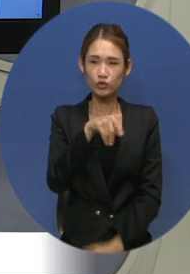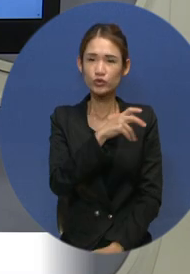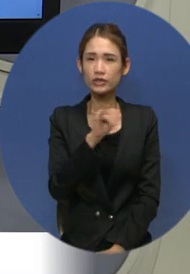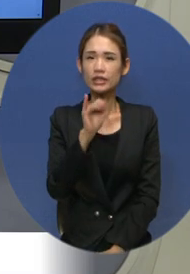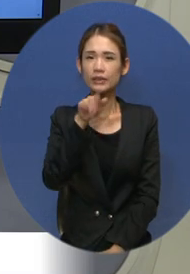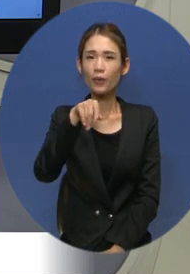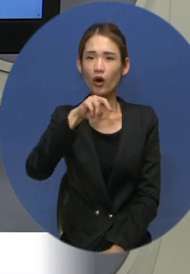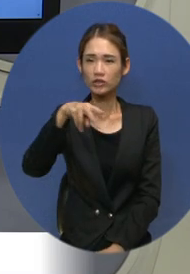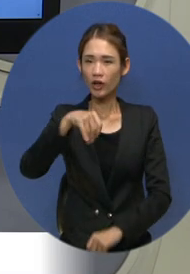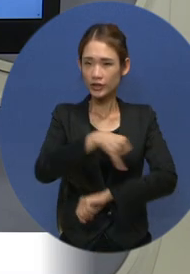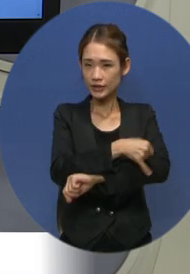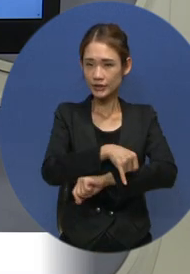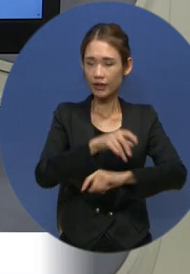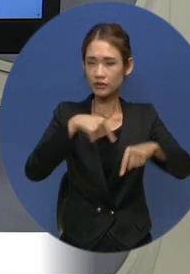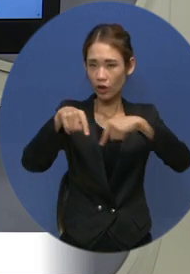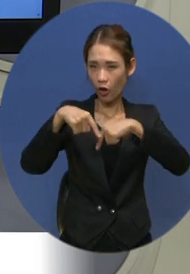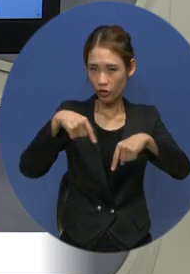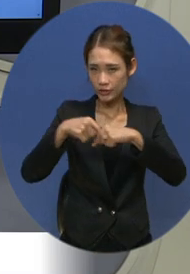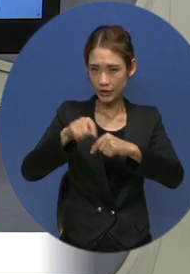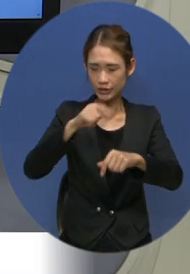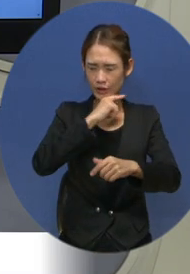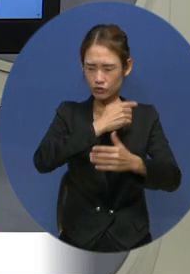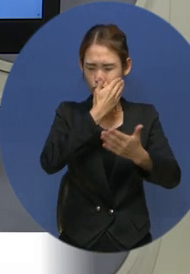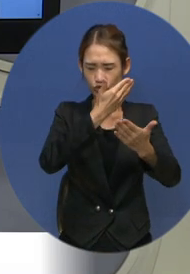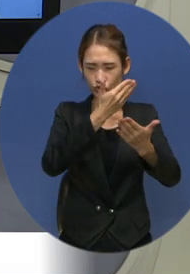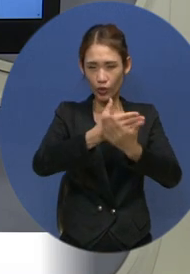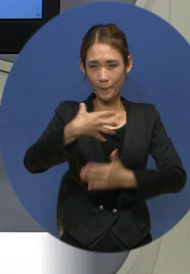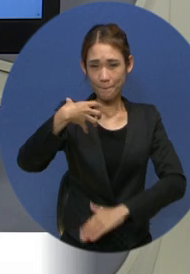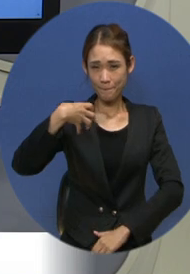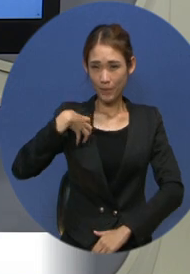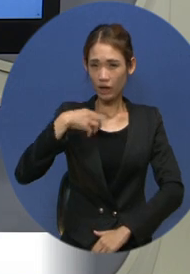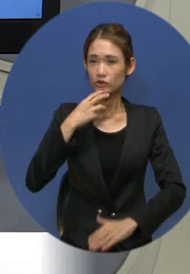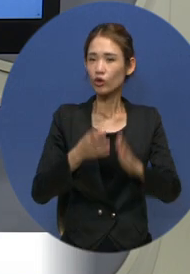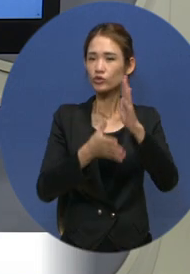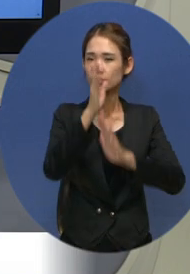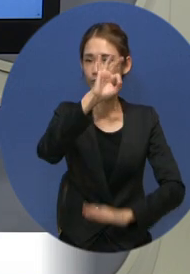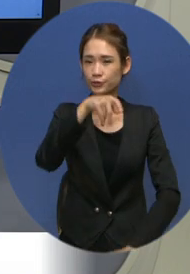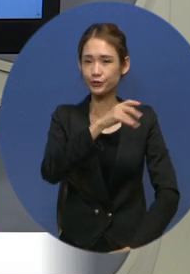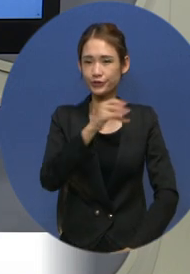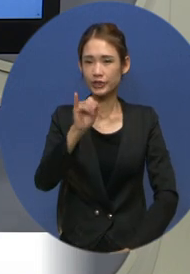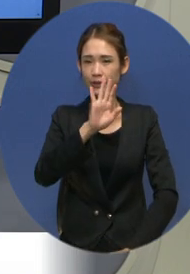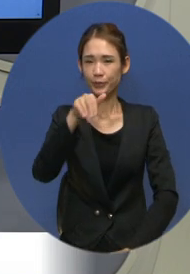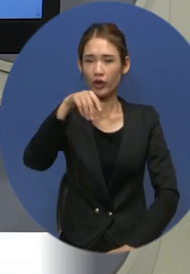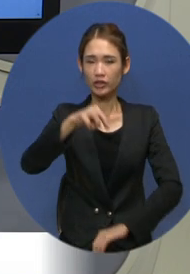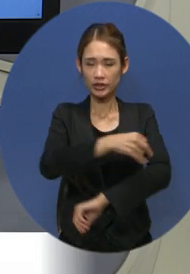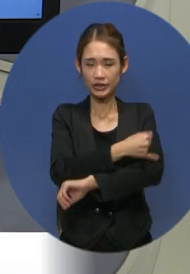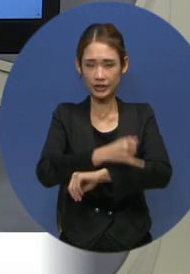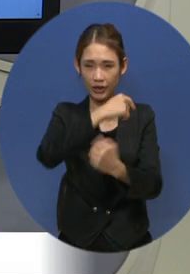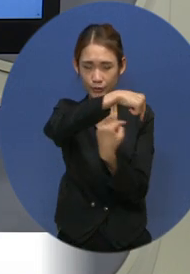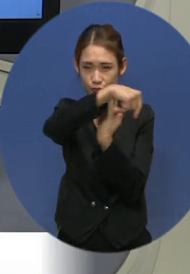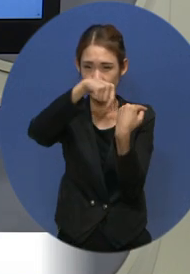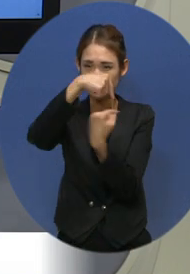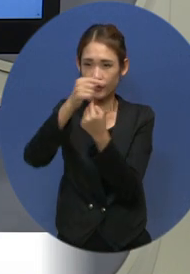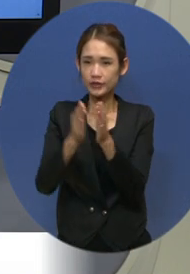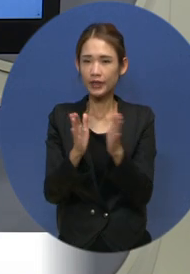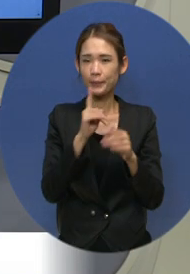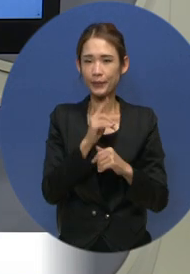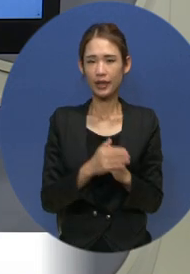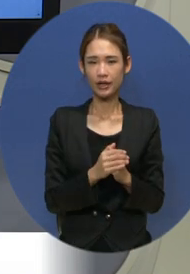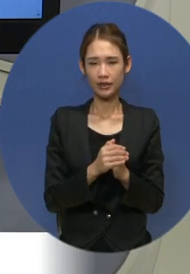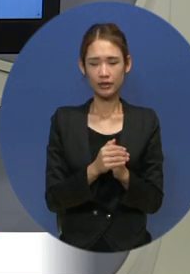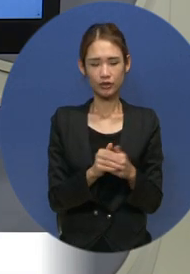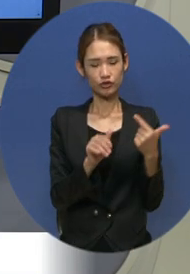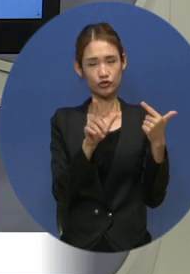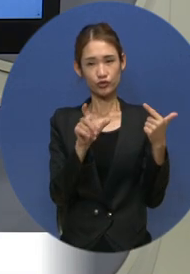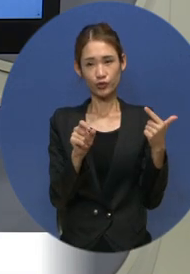디자인 정책의 싱크탱크 역할을 담당할 서울 시 유니버설 디자인 센터 운영을 시작하는데요 지난